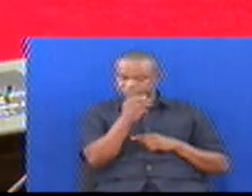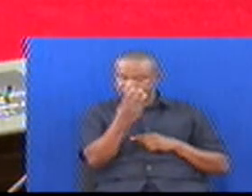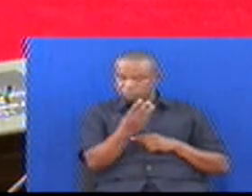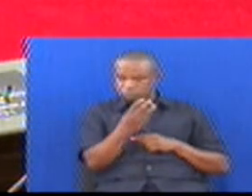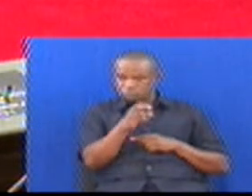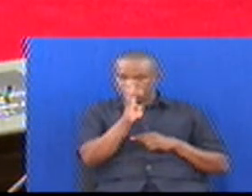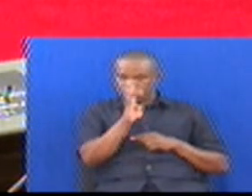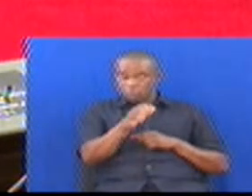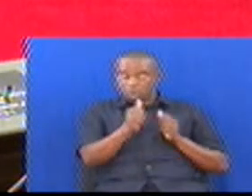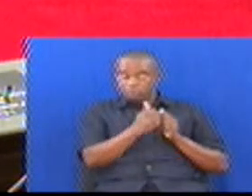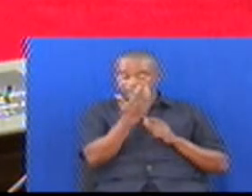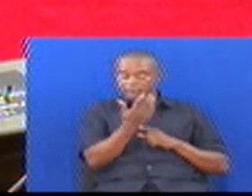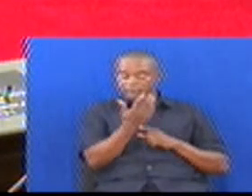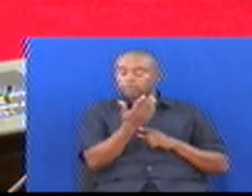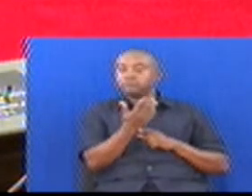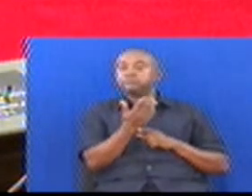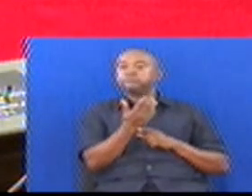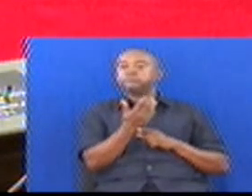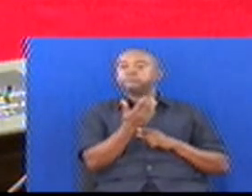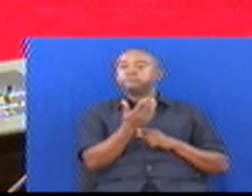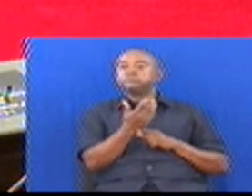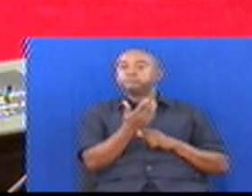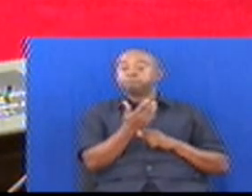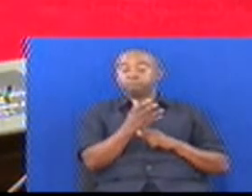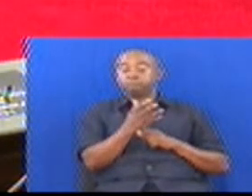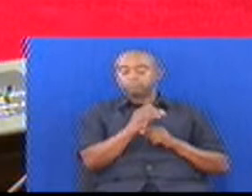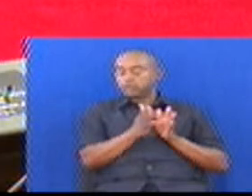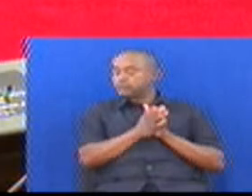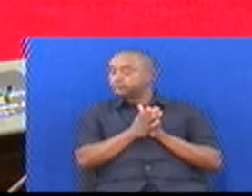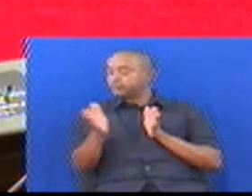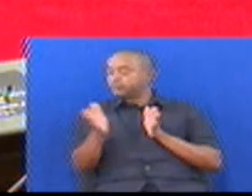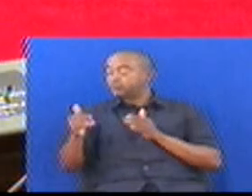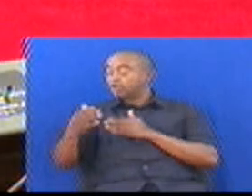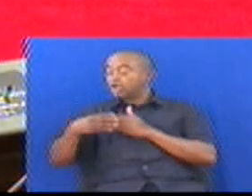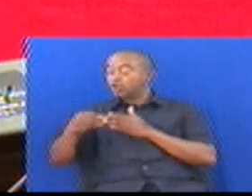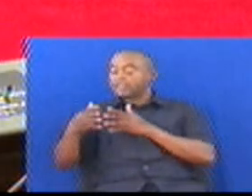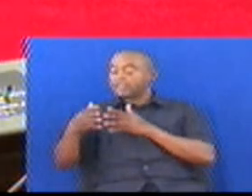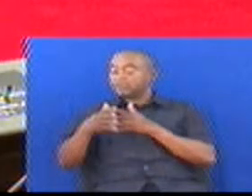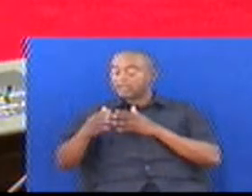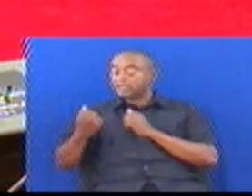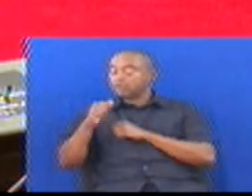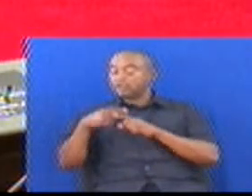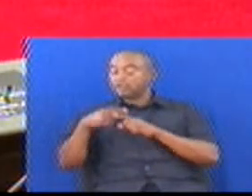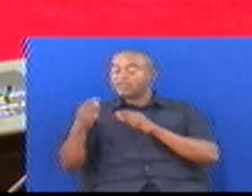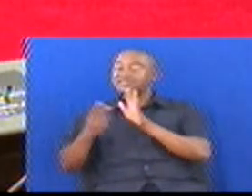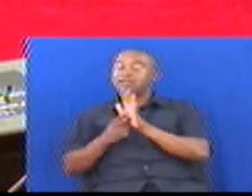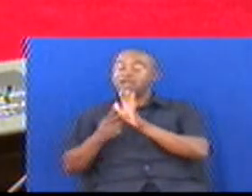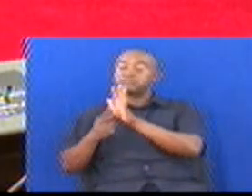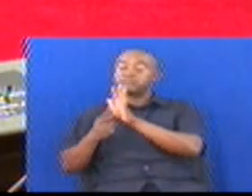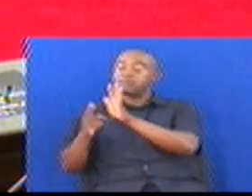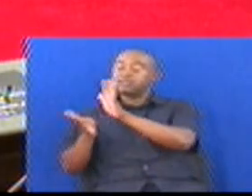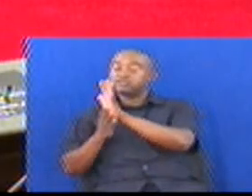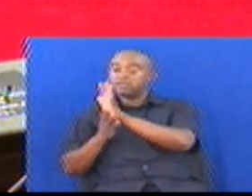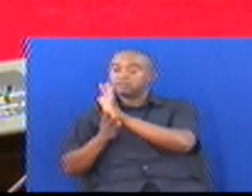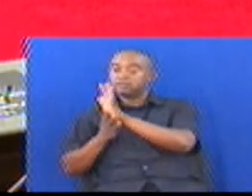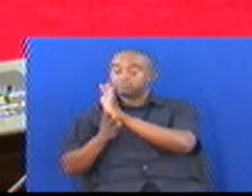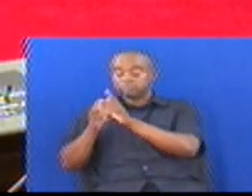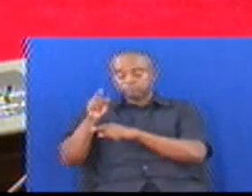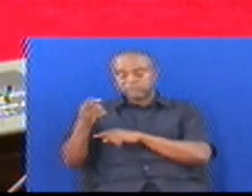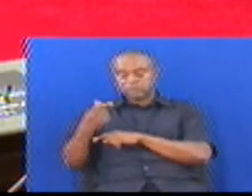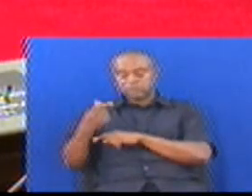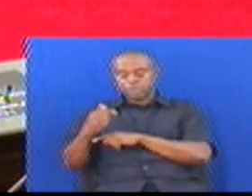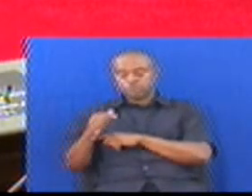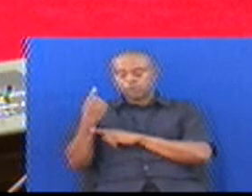mwaka 2015 hadi dola za Marekani milioni 779 sawa na shilingi